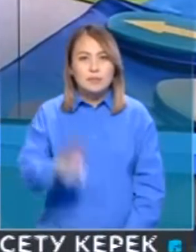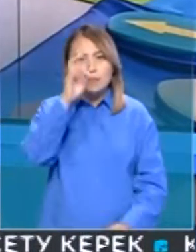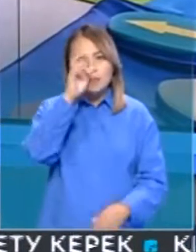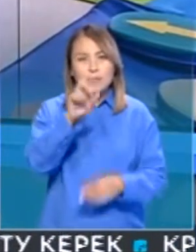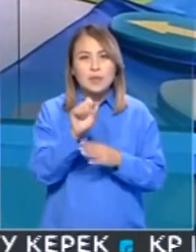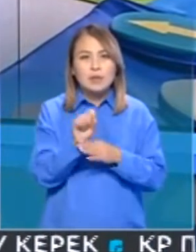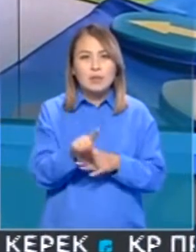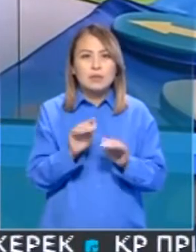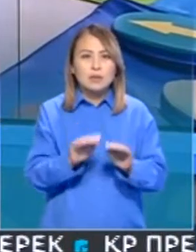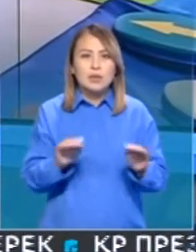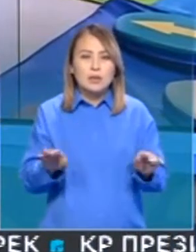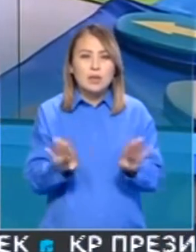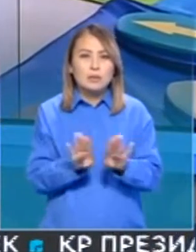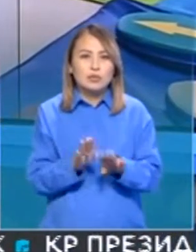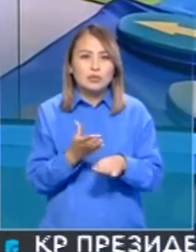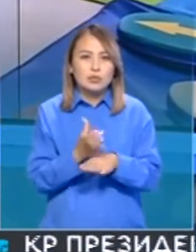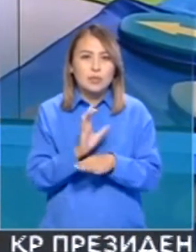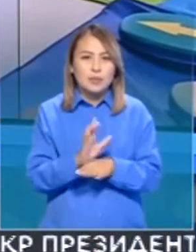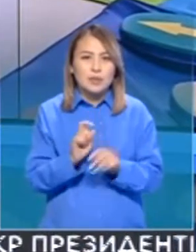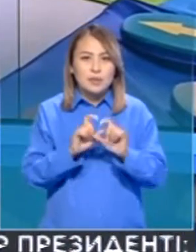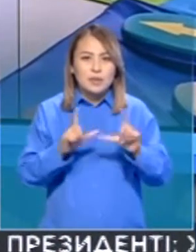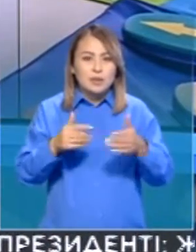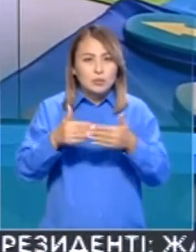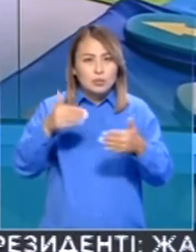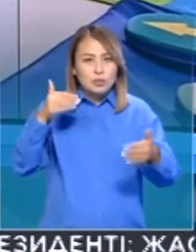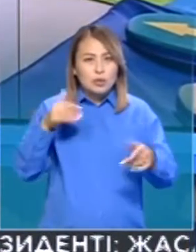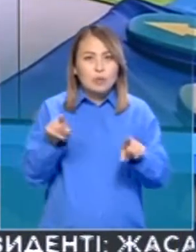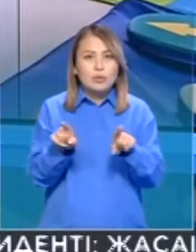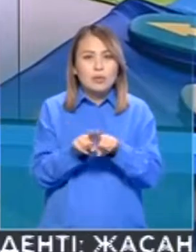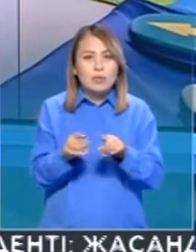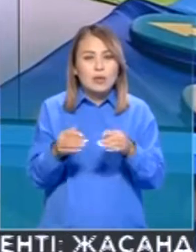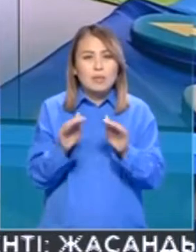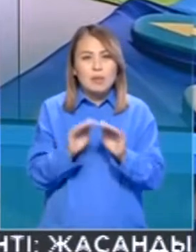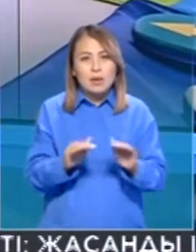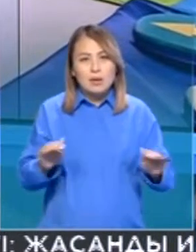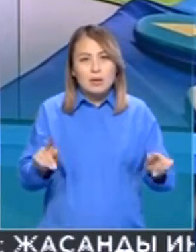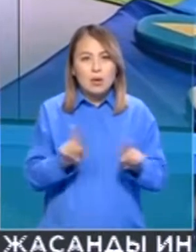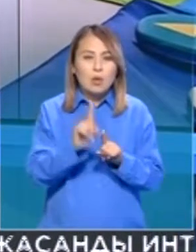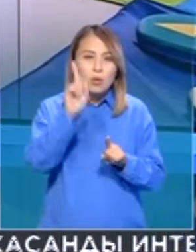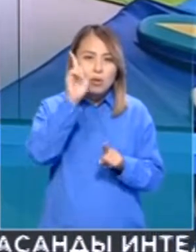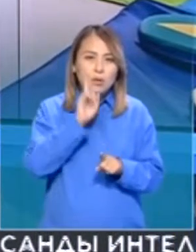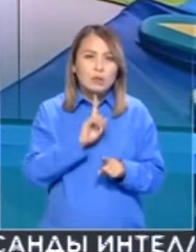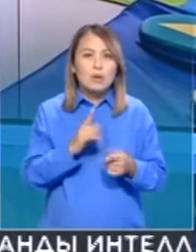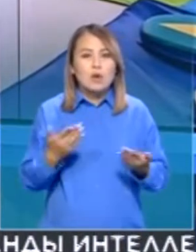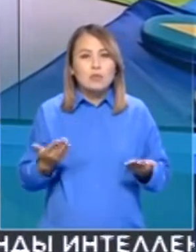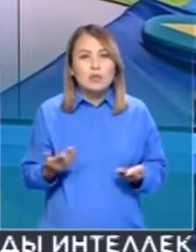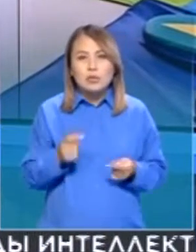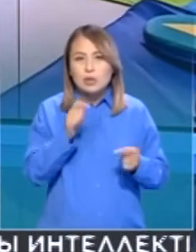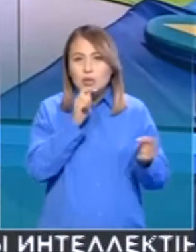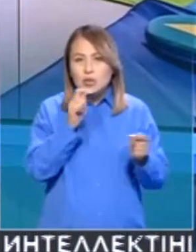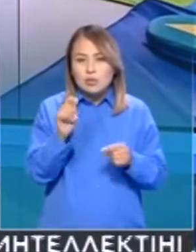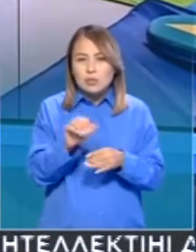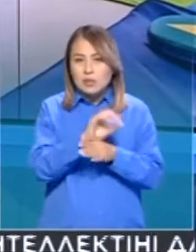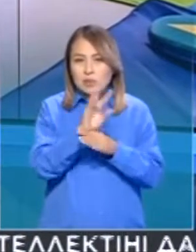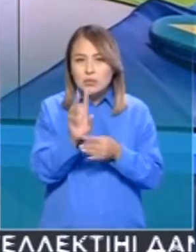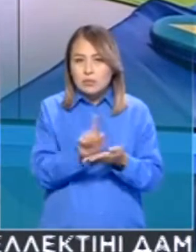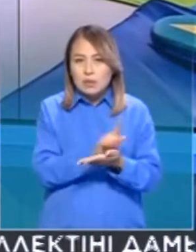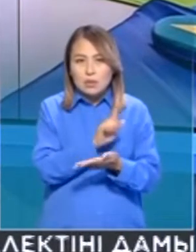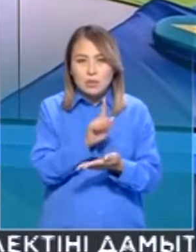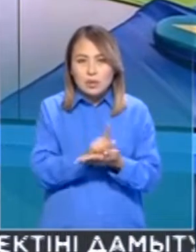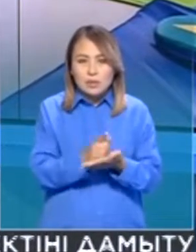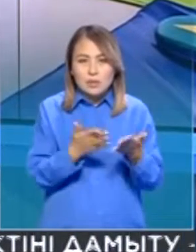Мемлекеттік тапсырыс алатын балабақшаларға талап күшейеді. Мектепке дейінгі ұйымдар бұдан былай балаларға қолайлы және қауіпсіз жағдай жасауға